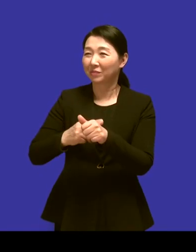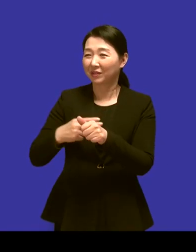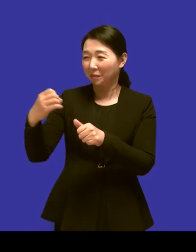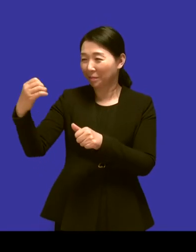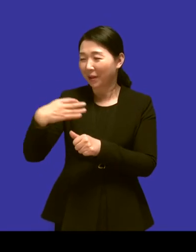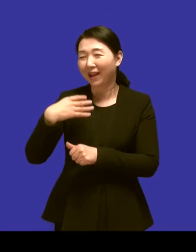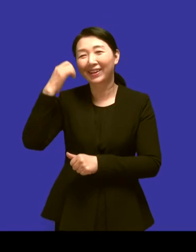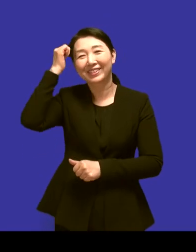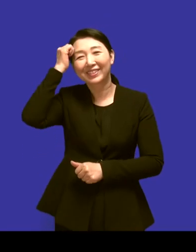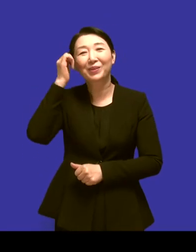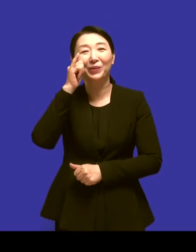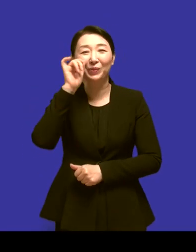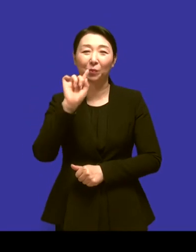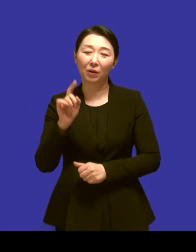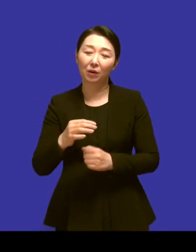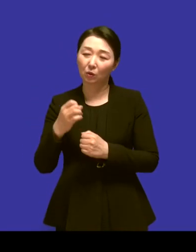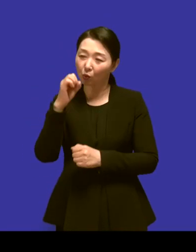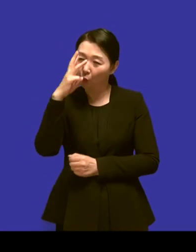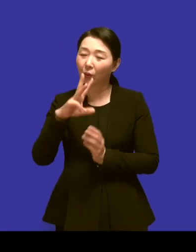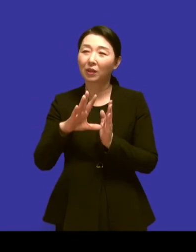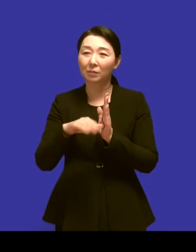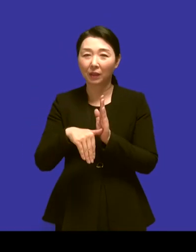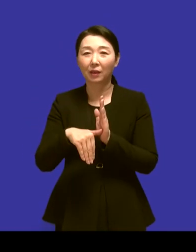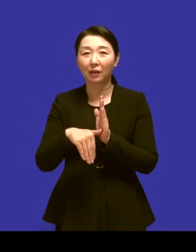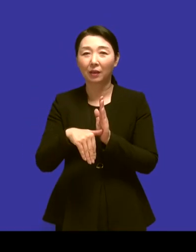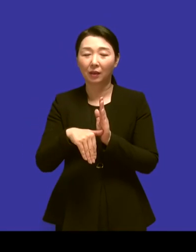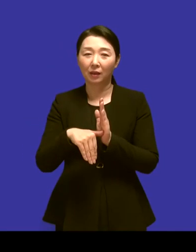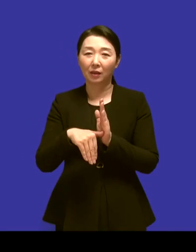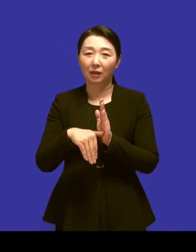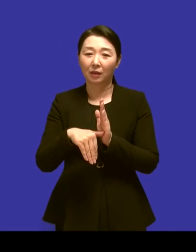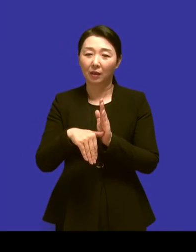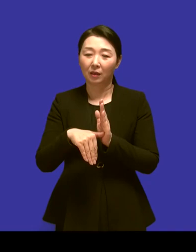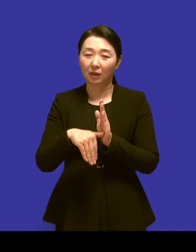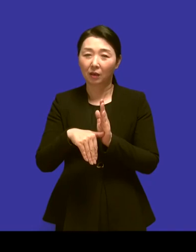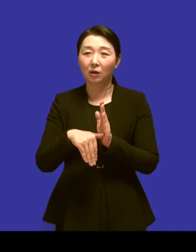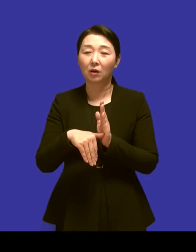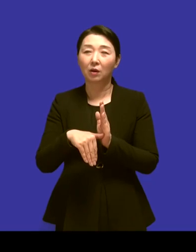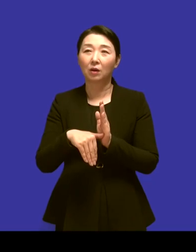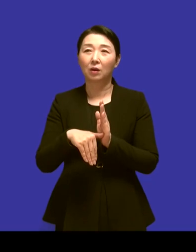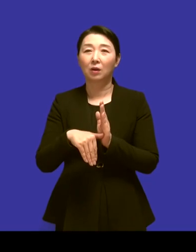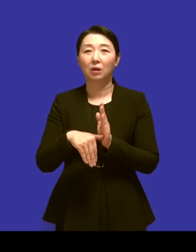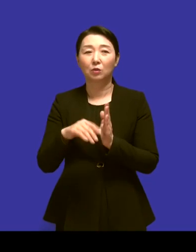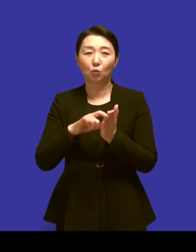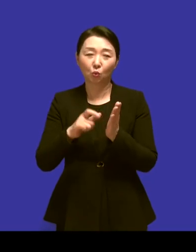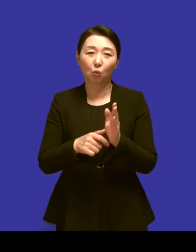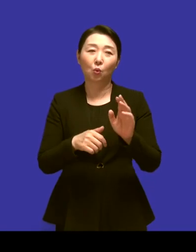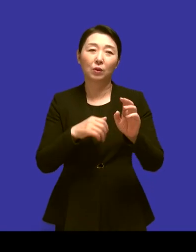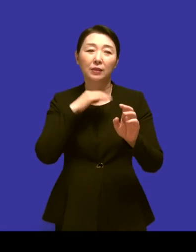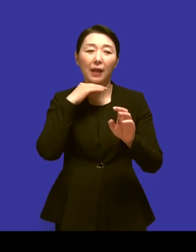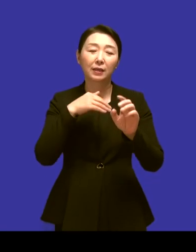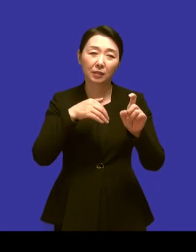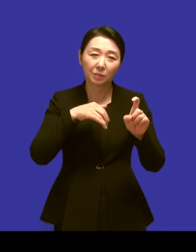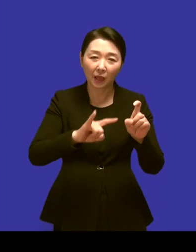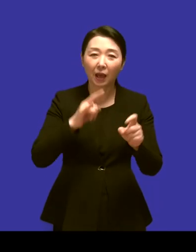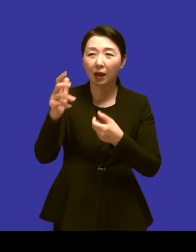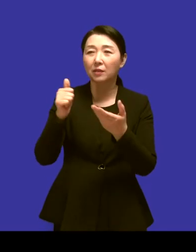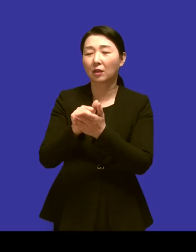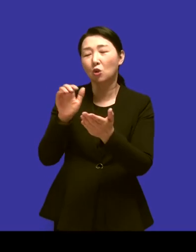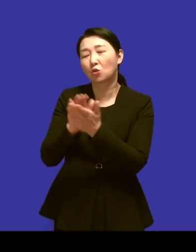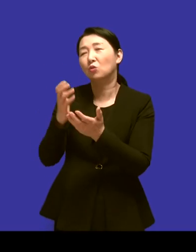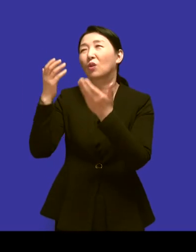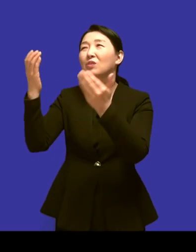해주셨던 말씀이 기억나는데 고3 때만큼 10대 때 하나님께 자신을 드릴 수 있는 열정적으로 드릴 수 있는 시간이